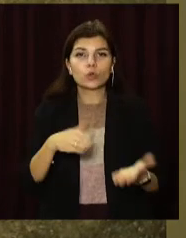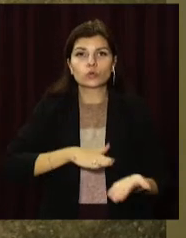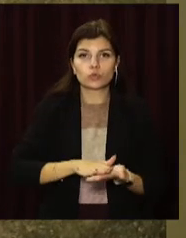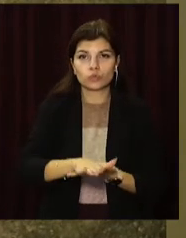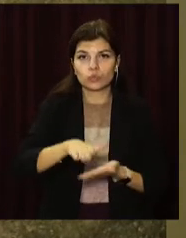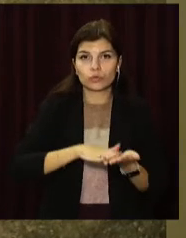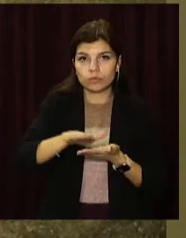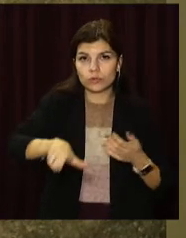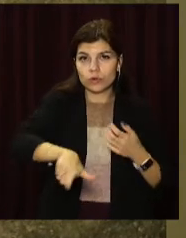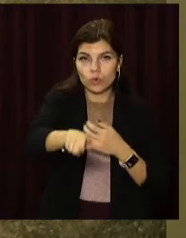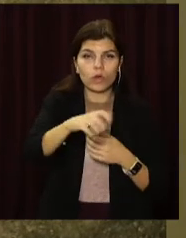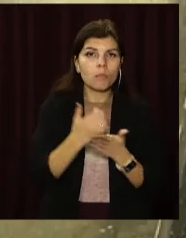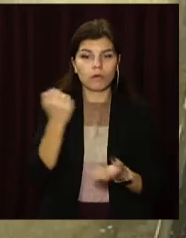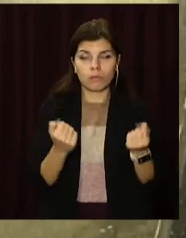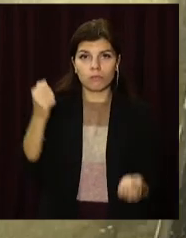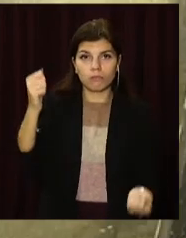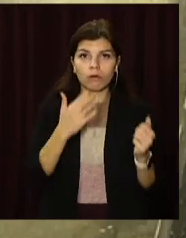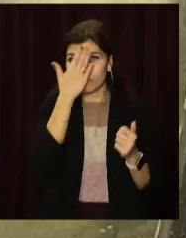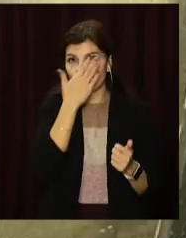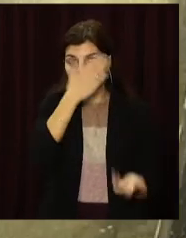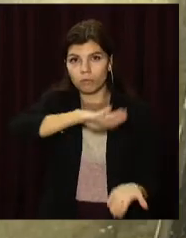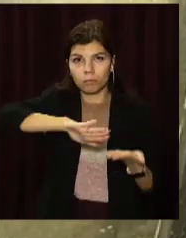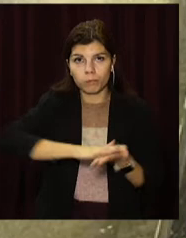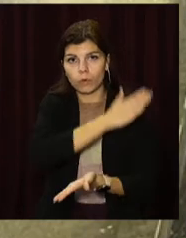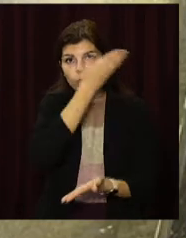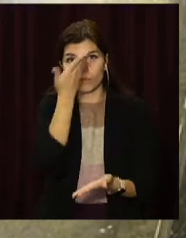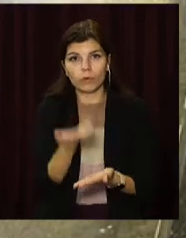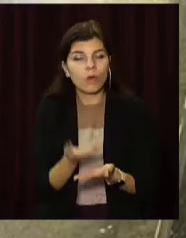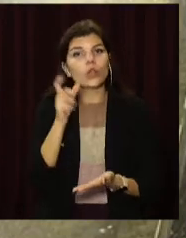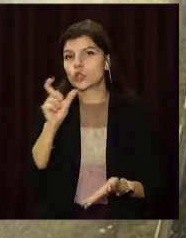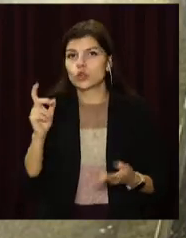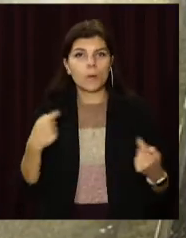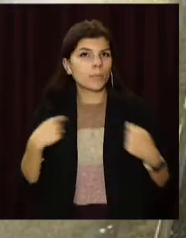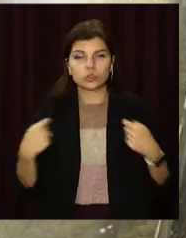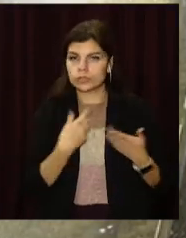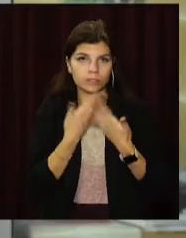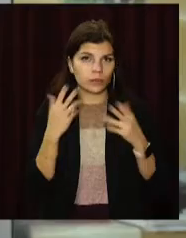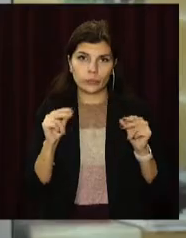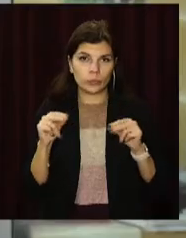слизька, тому він не впорався з керуванням. У результаті автотрощі ніхто не постраждав.